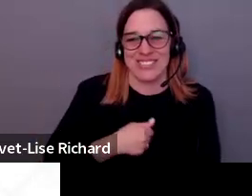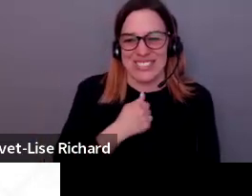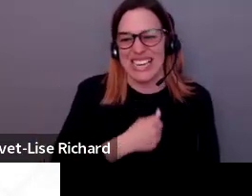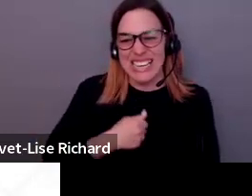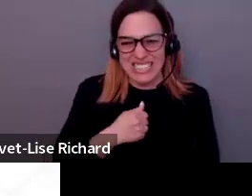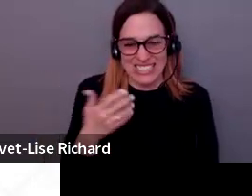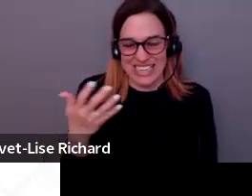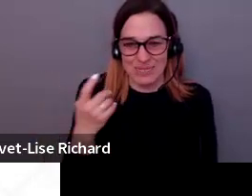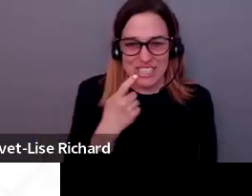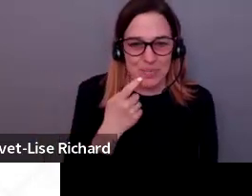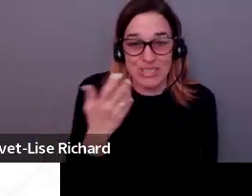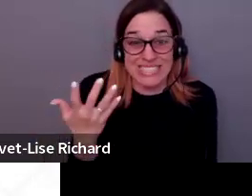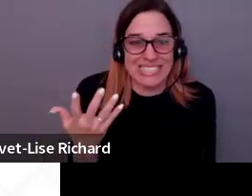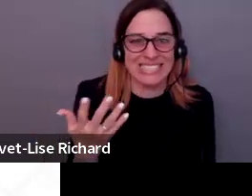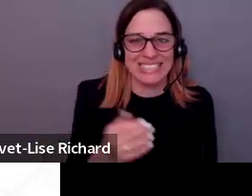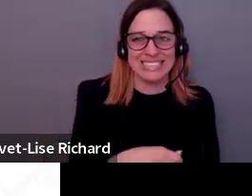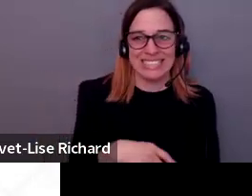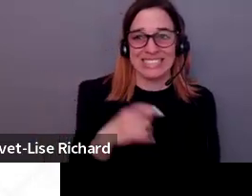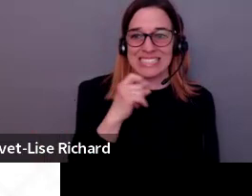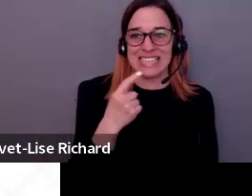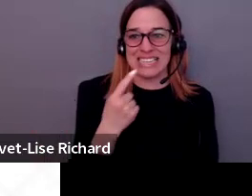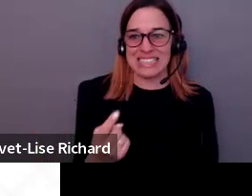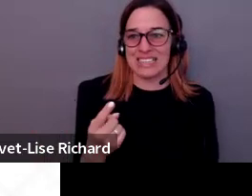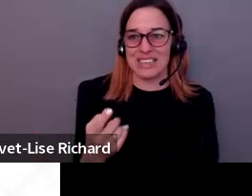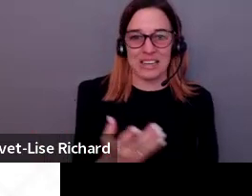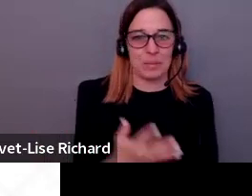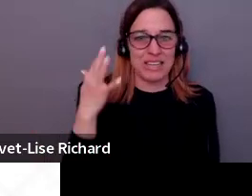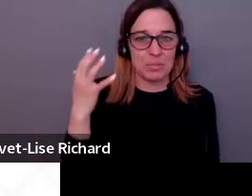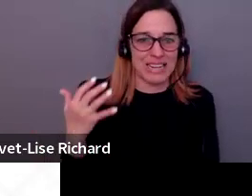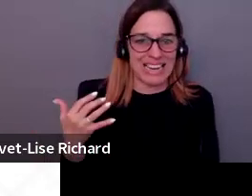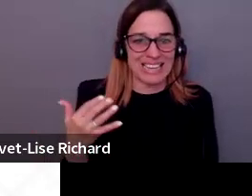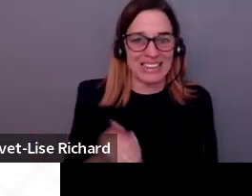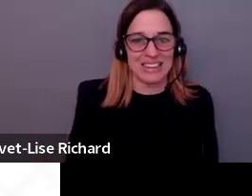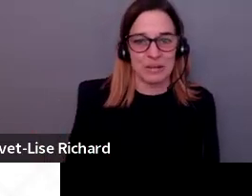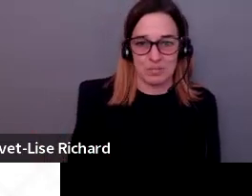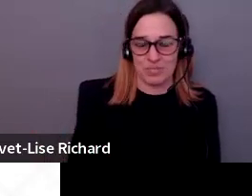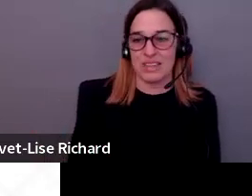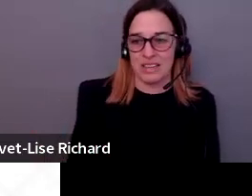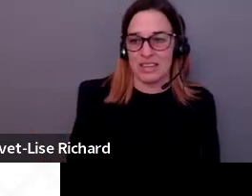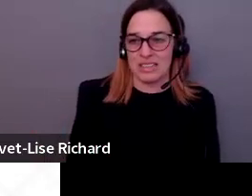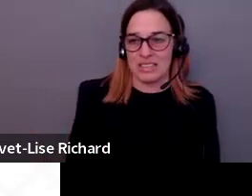dérange. Excuse. Je suis désolée, mais je ne sais pas c'est qui. C'est Qui difficile à dire. Peut-être Madeleine.